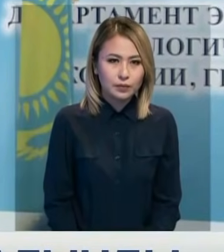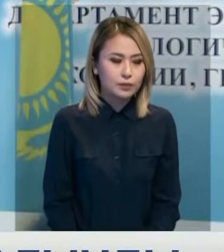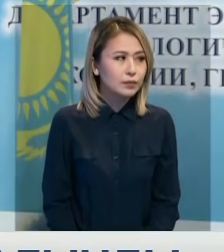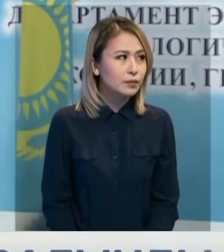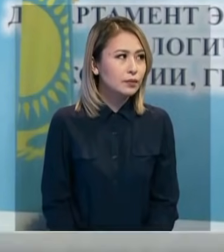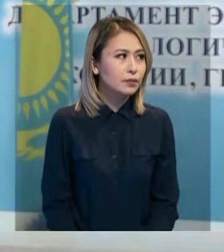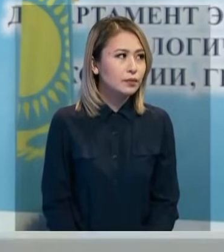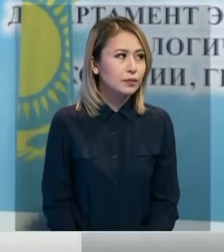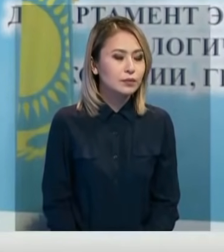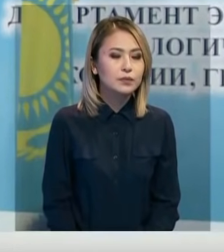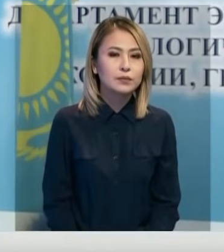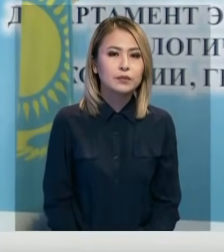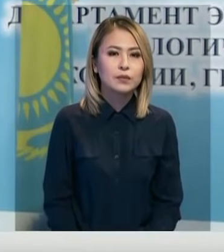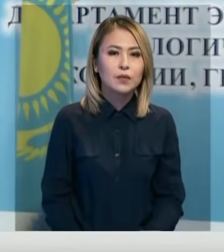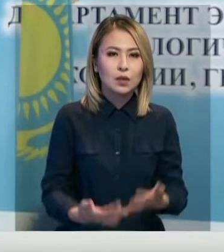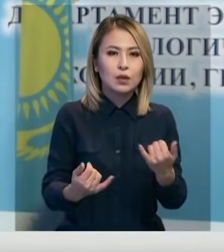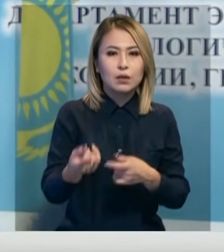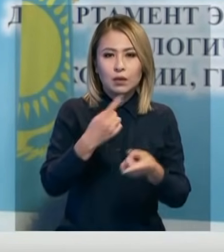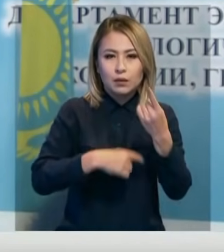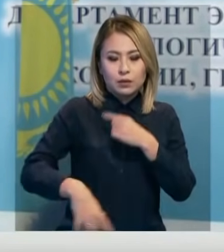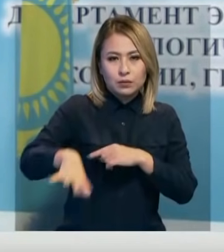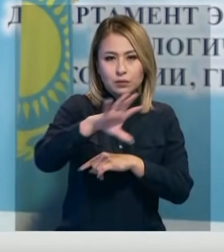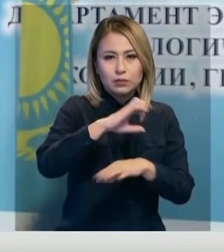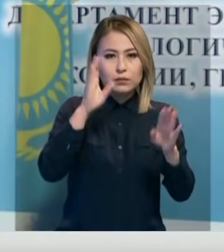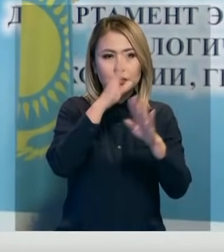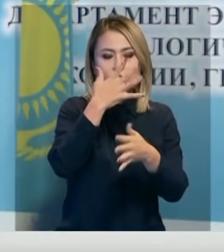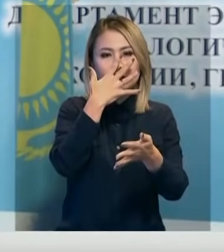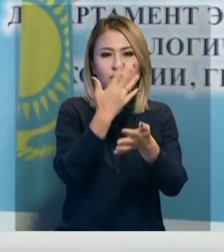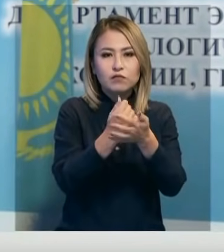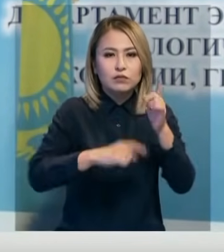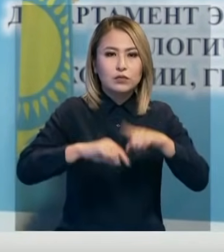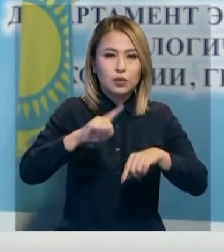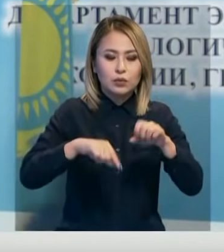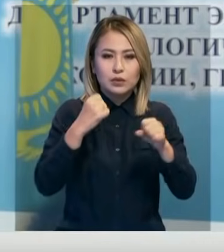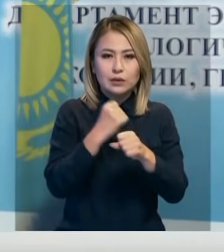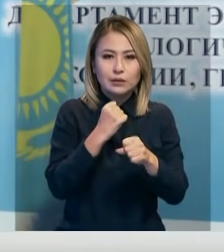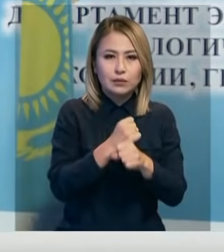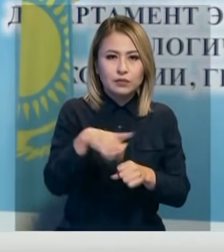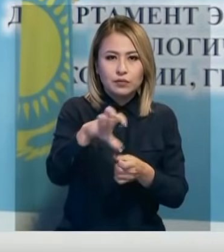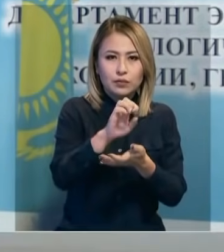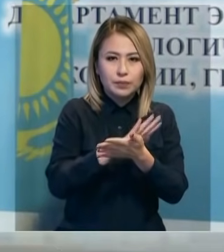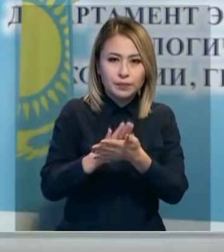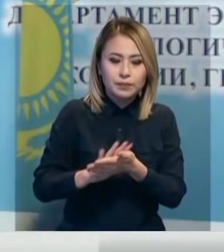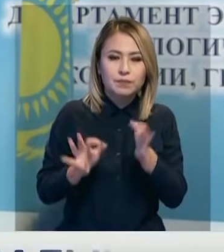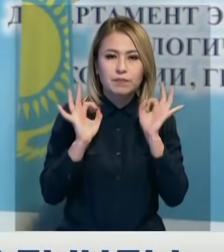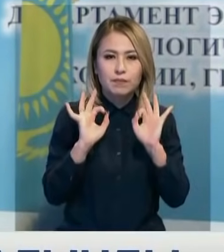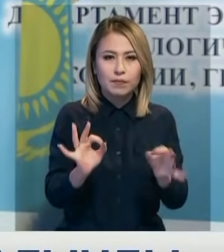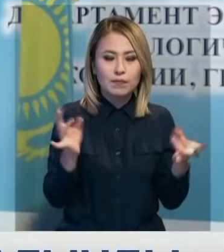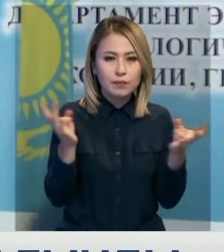Қазір ол бәрін қалпына келтіру керек, өзің табиғаттың, өзің көрсетілген биологиялық ресурстарын бәрін қалпына келтіру